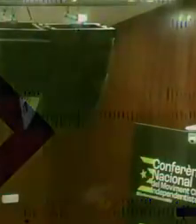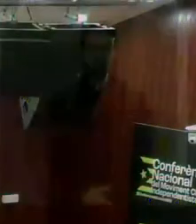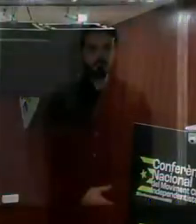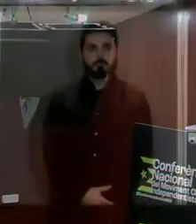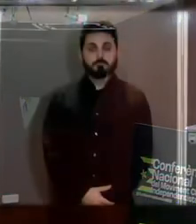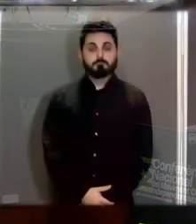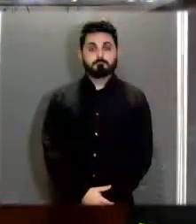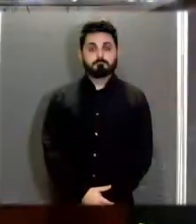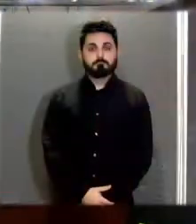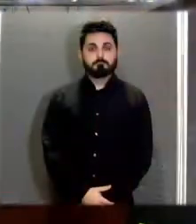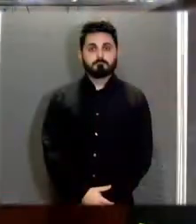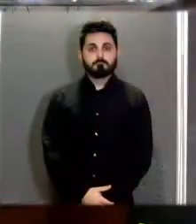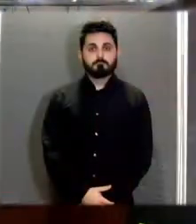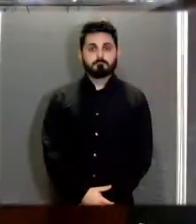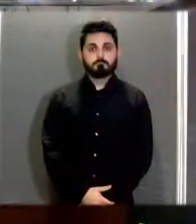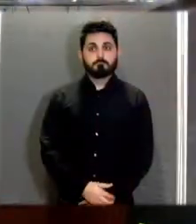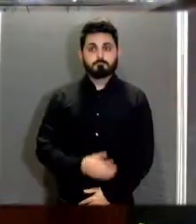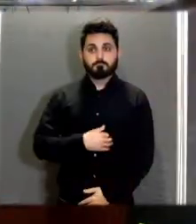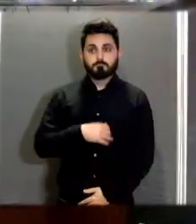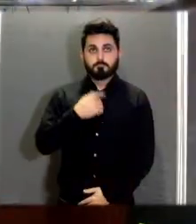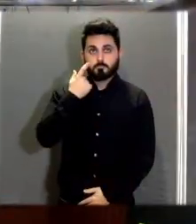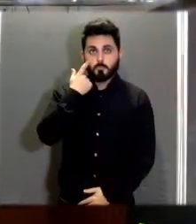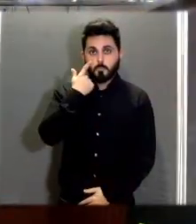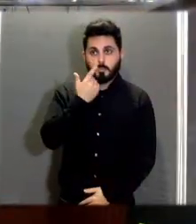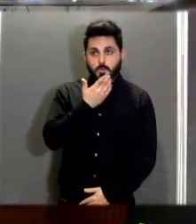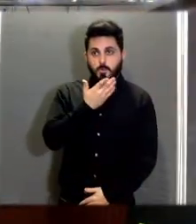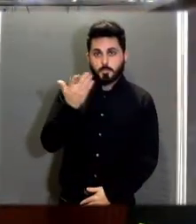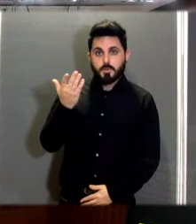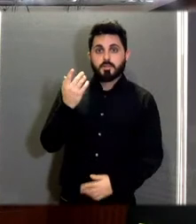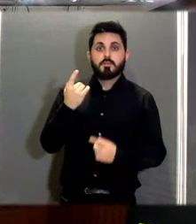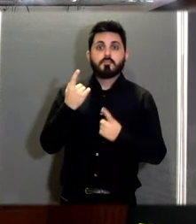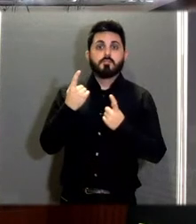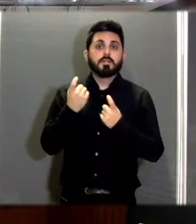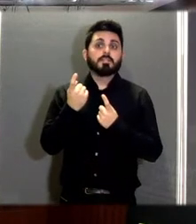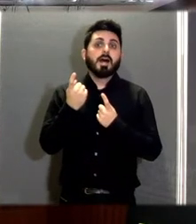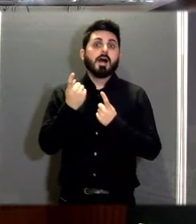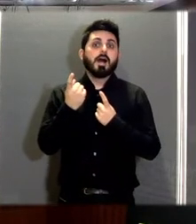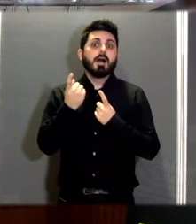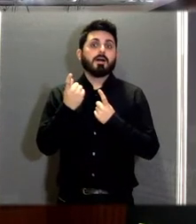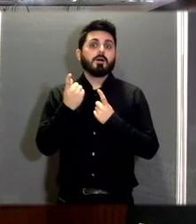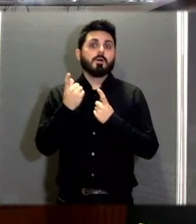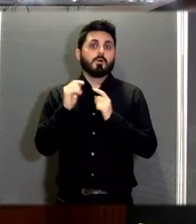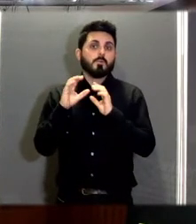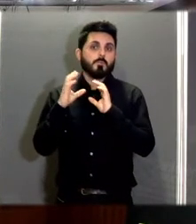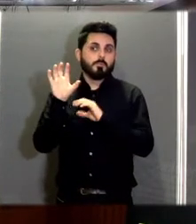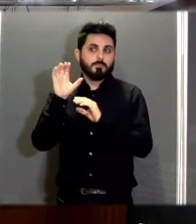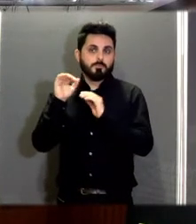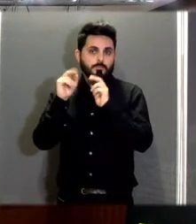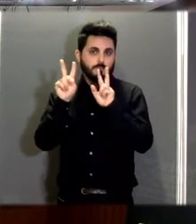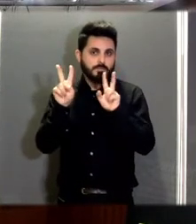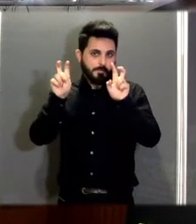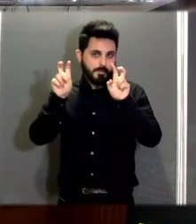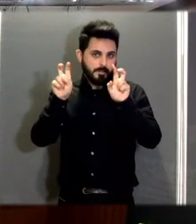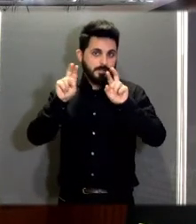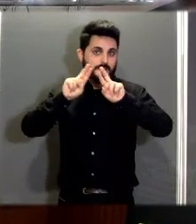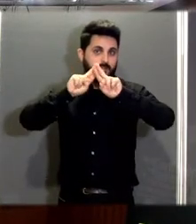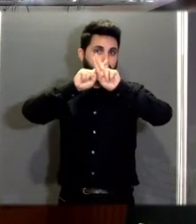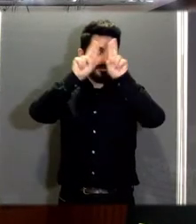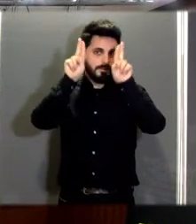Bé, ens queda encara un bloc, l'internacional, representat a la ponència